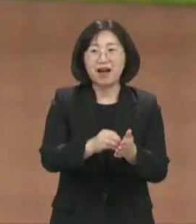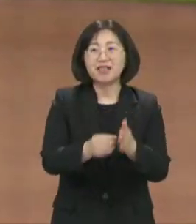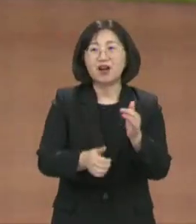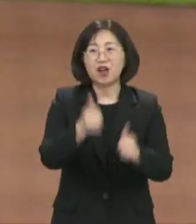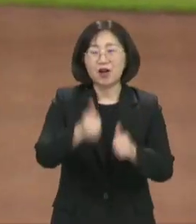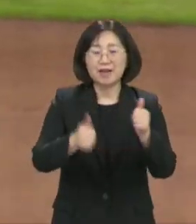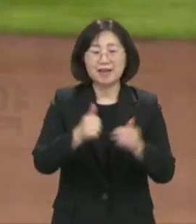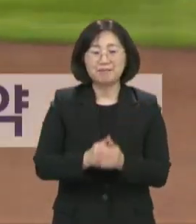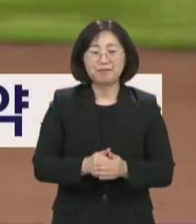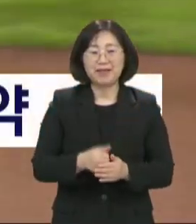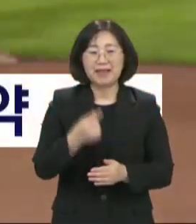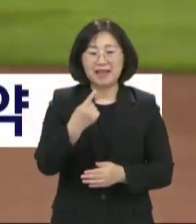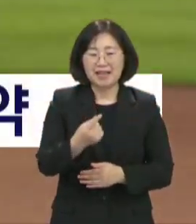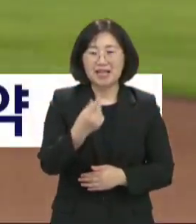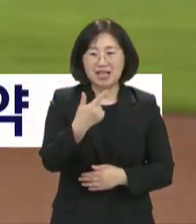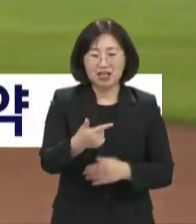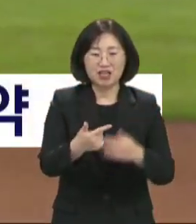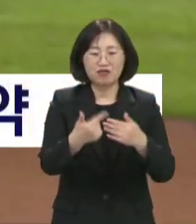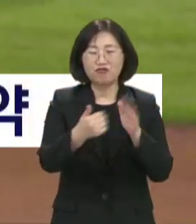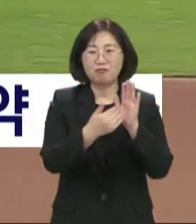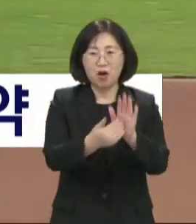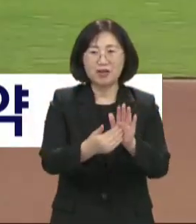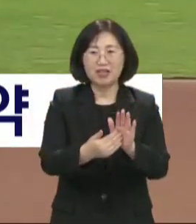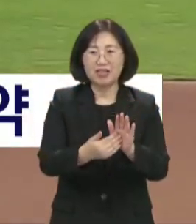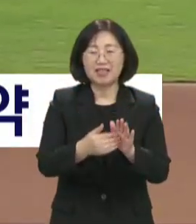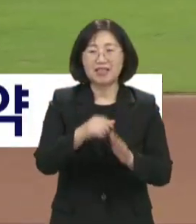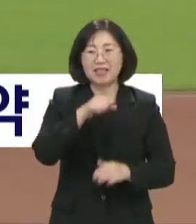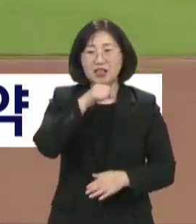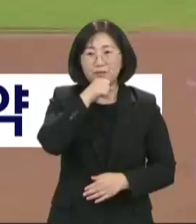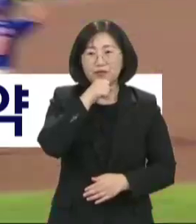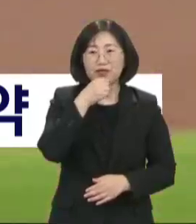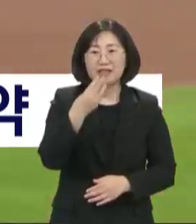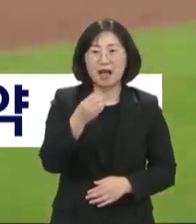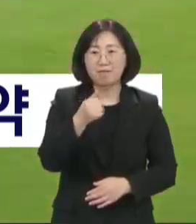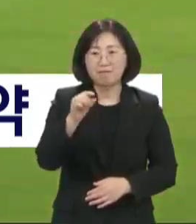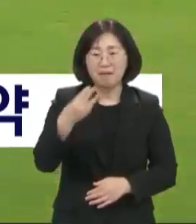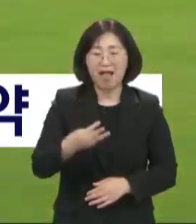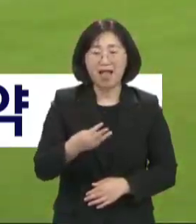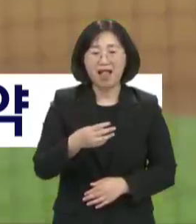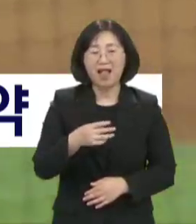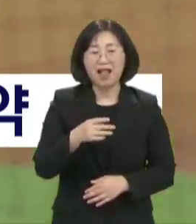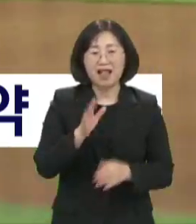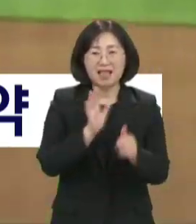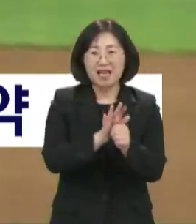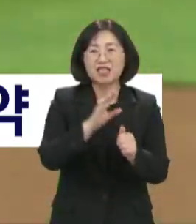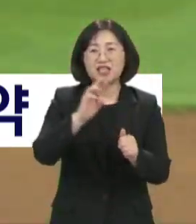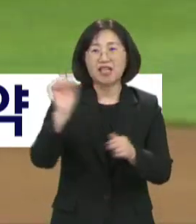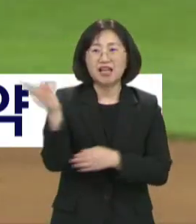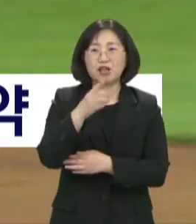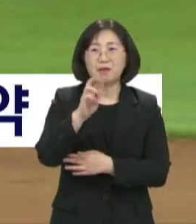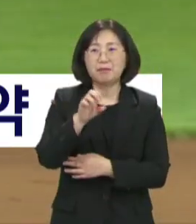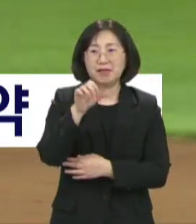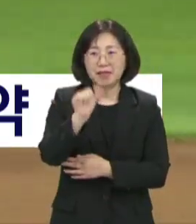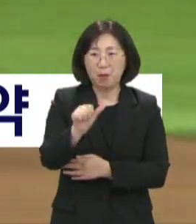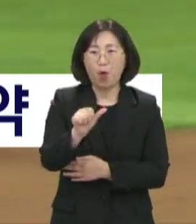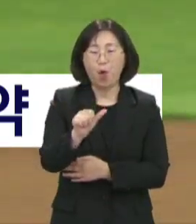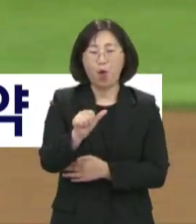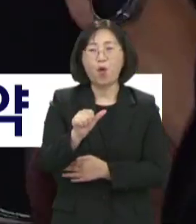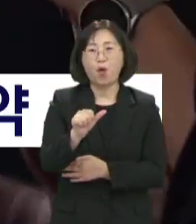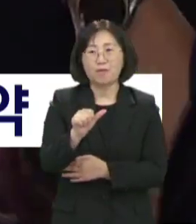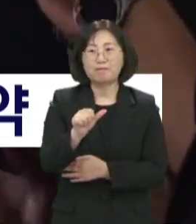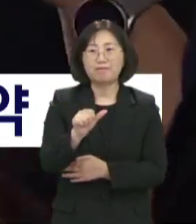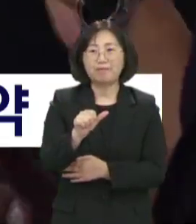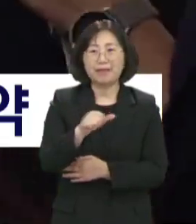유격수를 오가며 123경기에 출장. 타율 3할 1리, 35타점 52득점의 알토란 같은 활약을